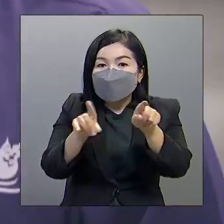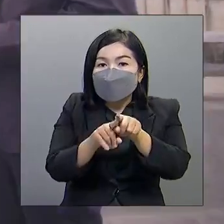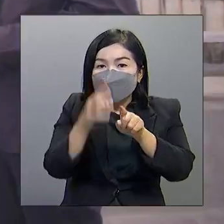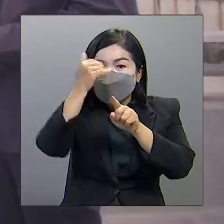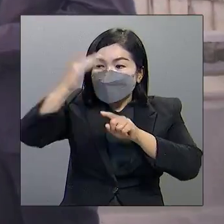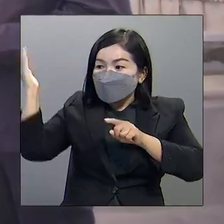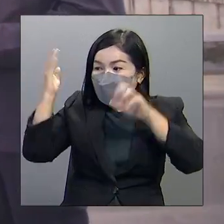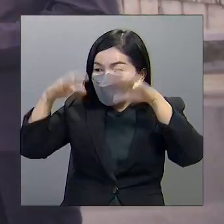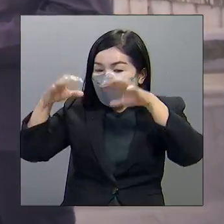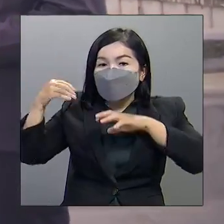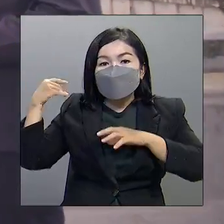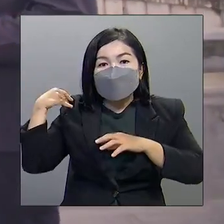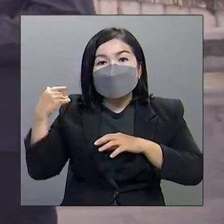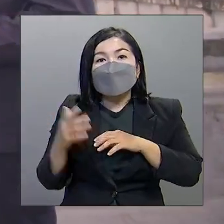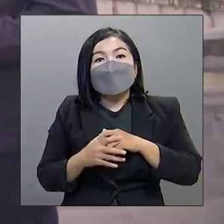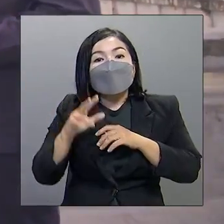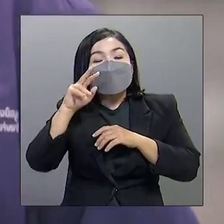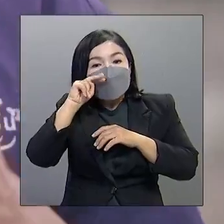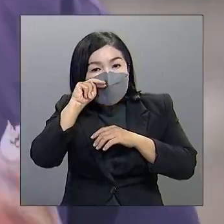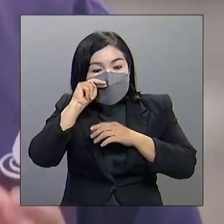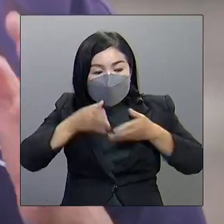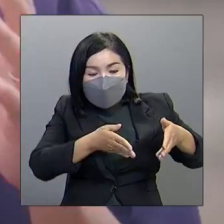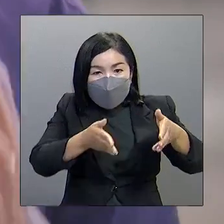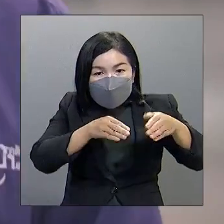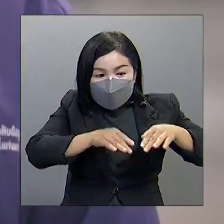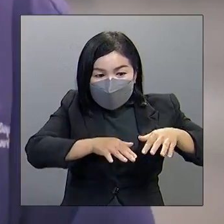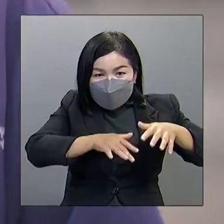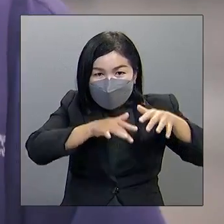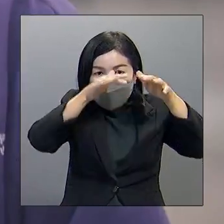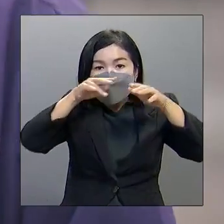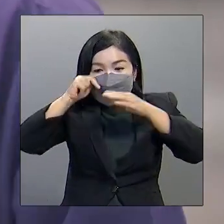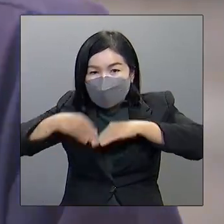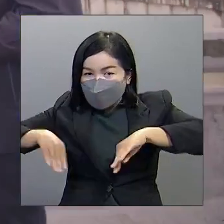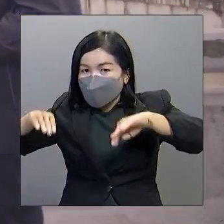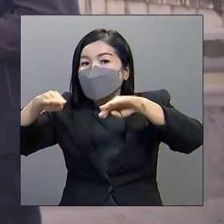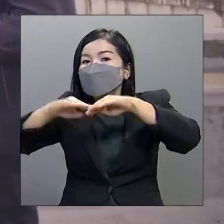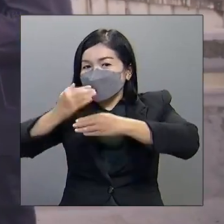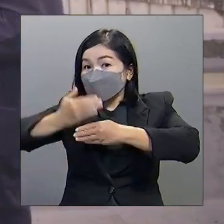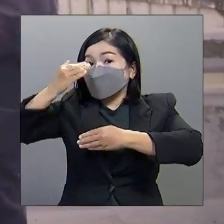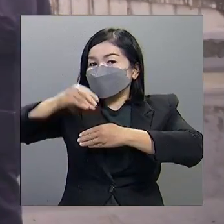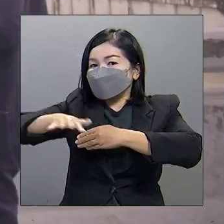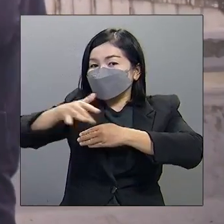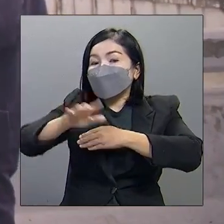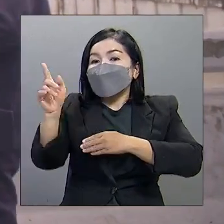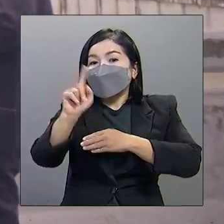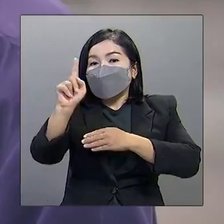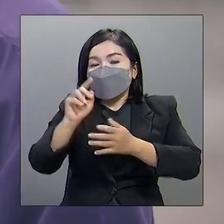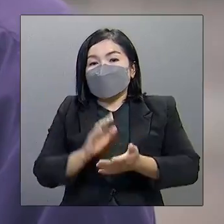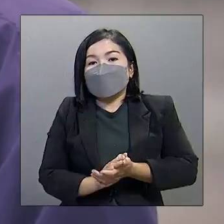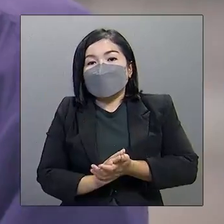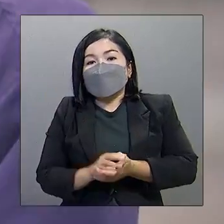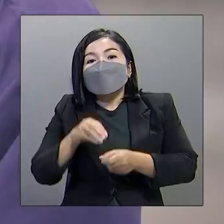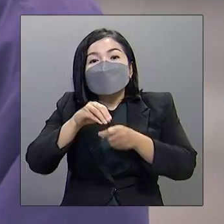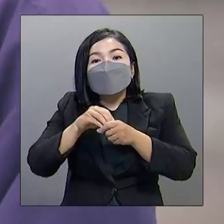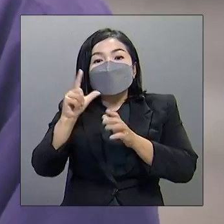จะมาแล้วการที่พายุมาแม่น้ำป่าสักจะสูงขึ้นคลองนี้จะต้องเริ่มได้ใช้แล้วดังนั้นพื้นที่ลาดกระบังเนี่ยกับพื้นที่ที่